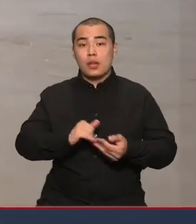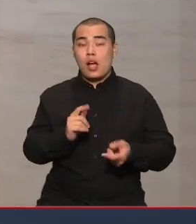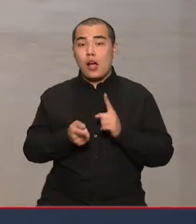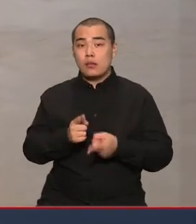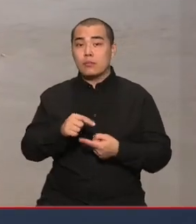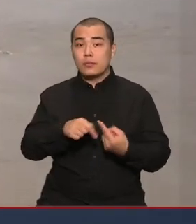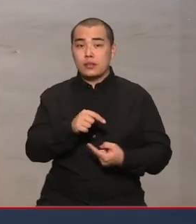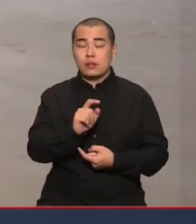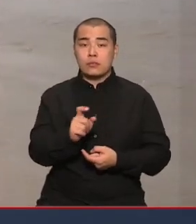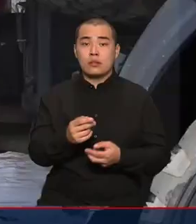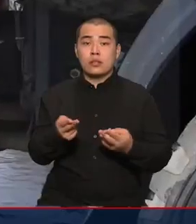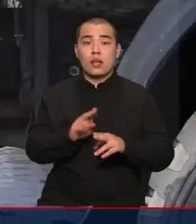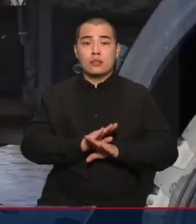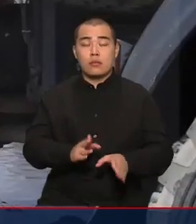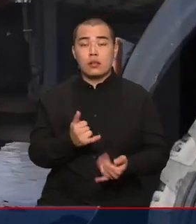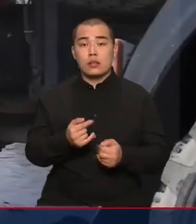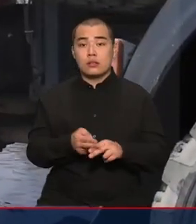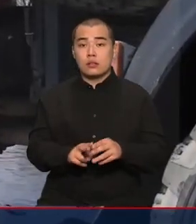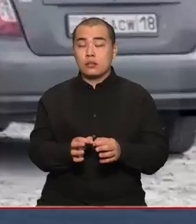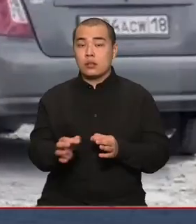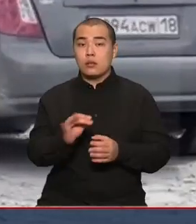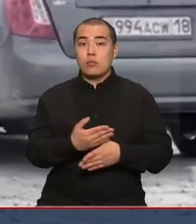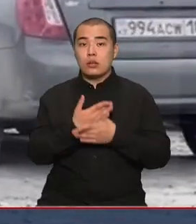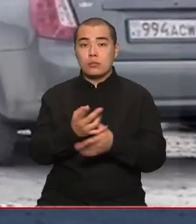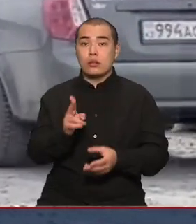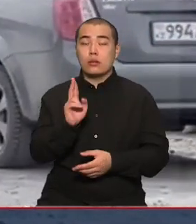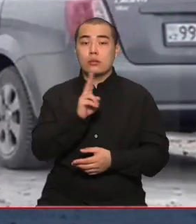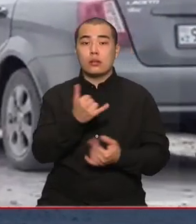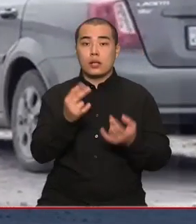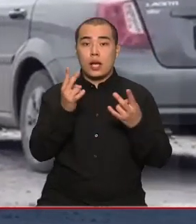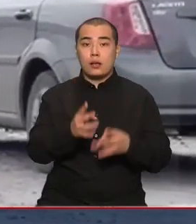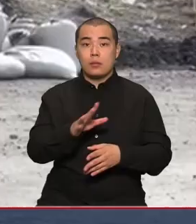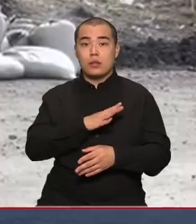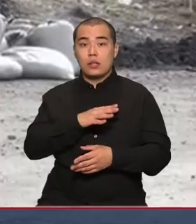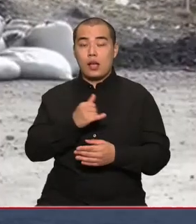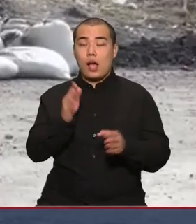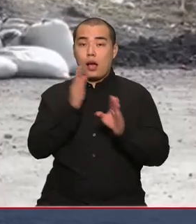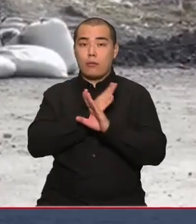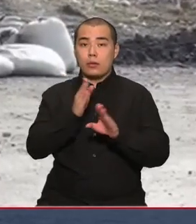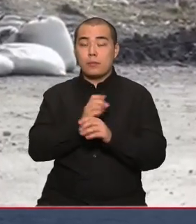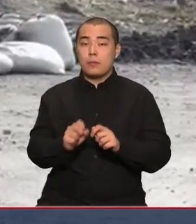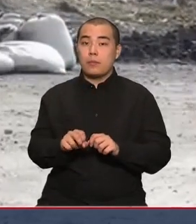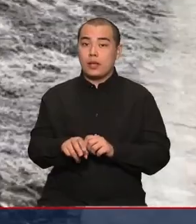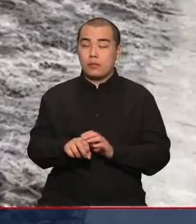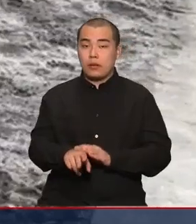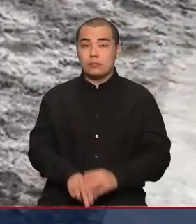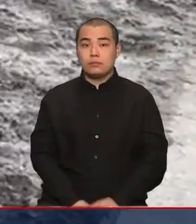отечественных бизнесменов не оставаться в стороне и протянуть руку помощи тем, кто пострадал от стихийного бедствия.